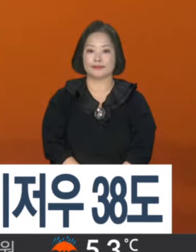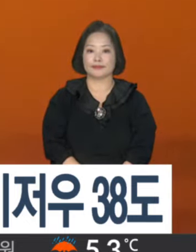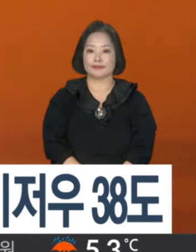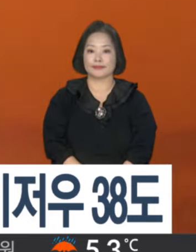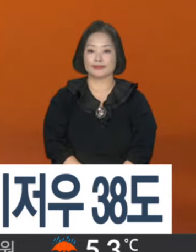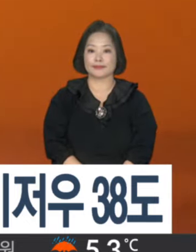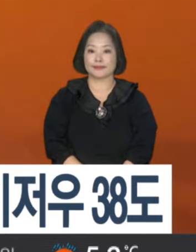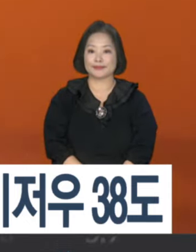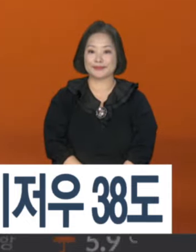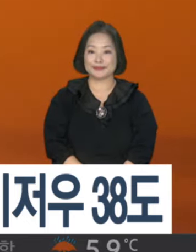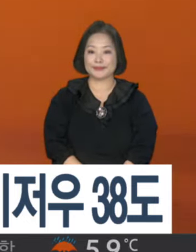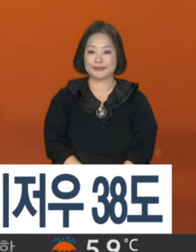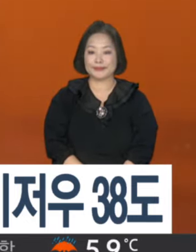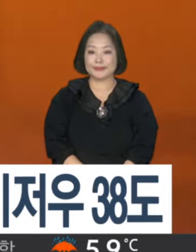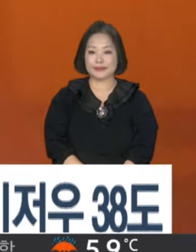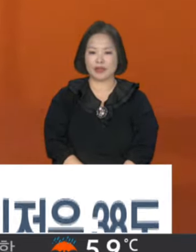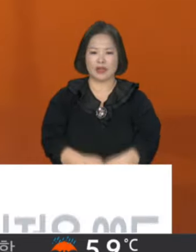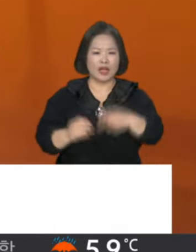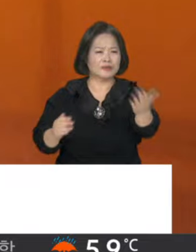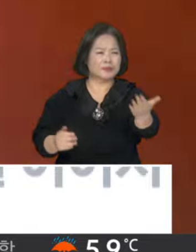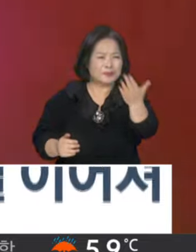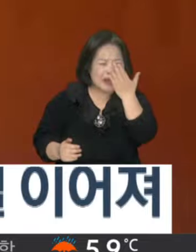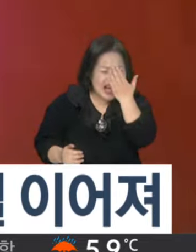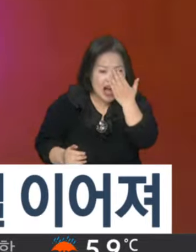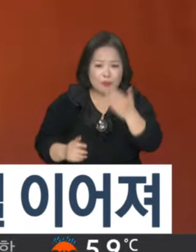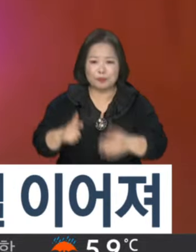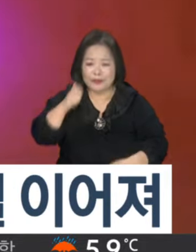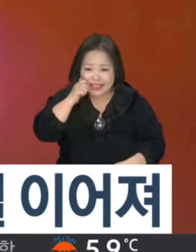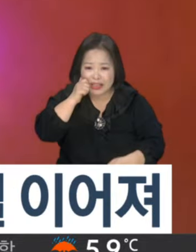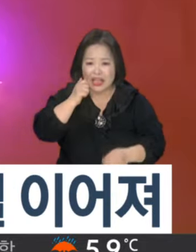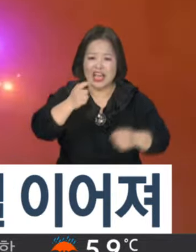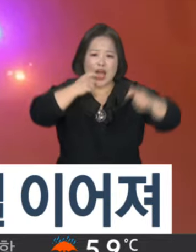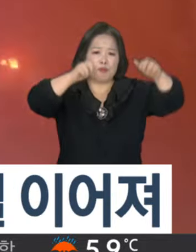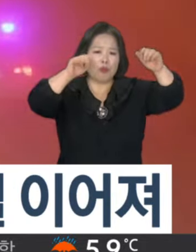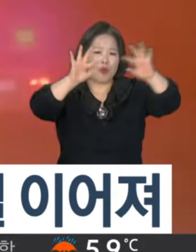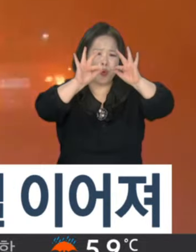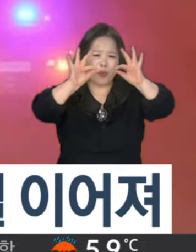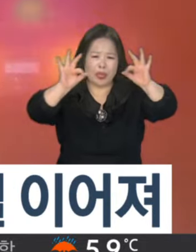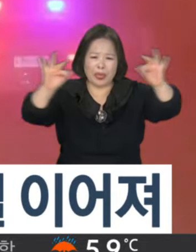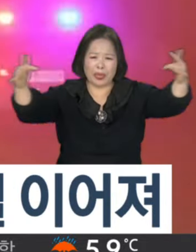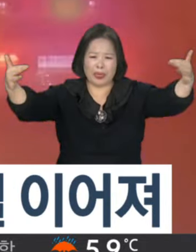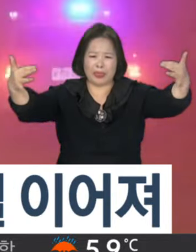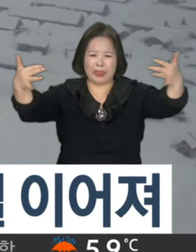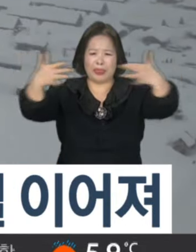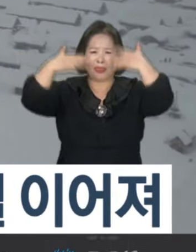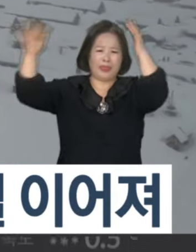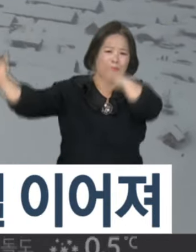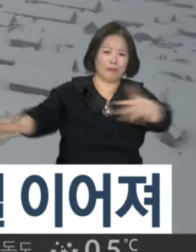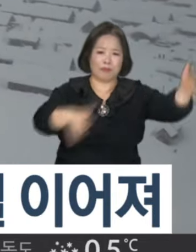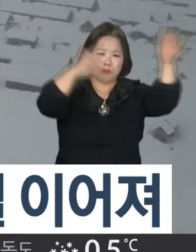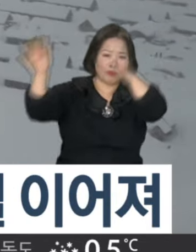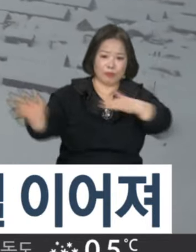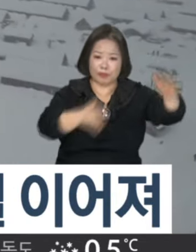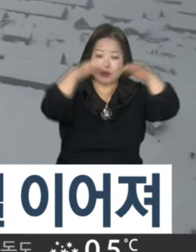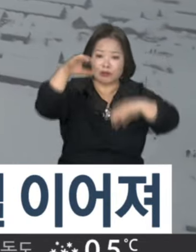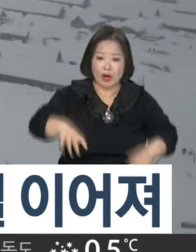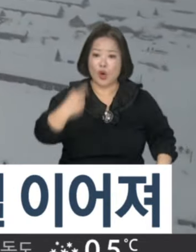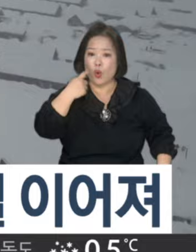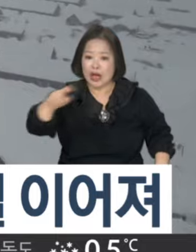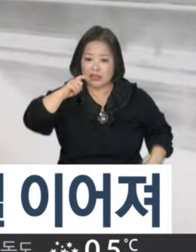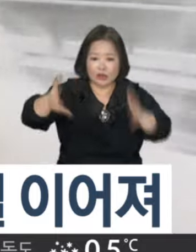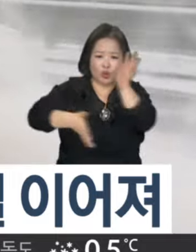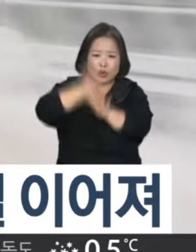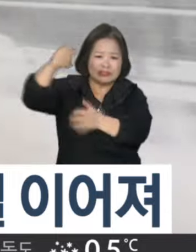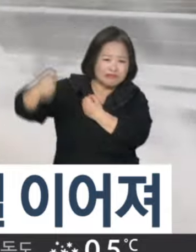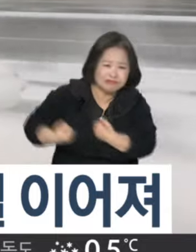기자입니다 한차을 내다볼 수 없을 정도의 모래 폭풍이 덮친 중국 신장지역 황색 도시를